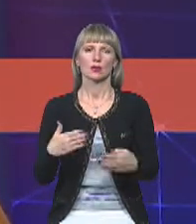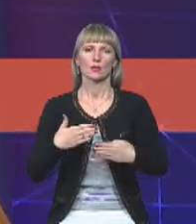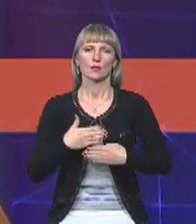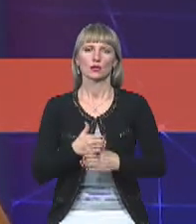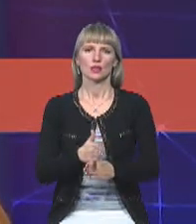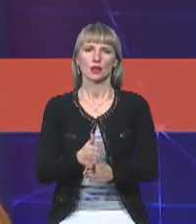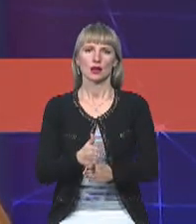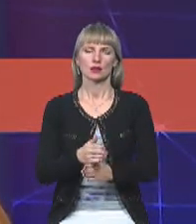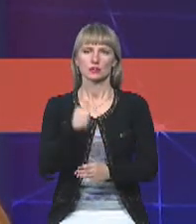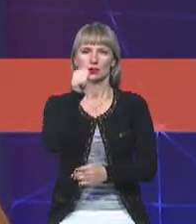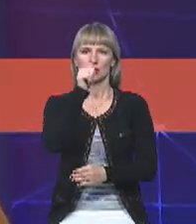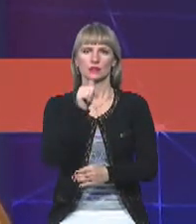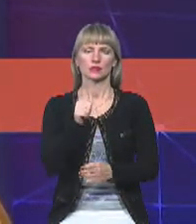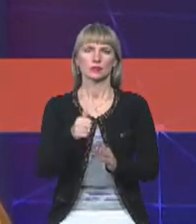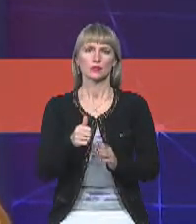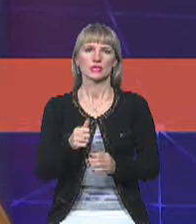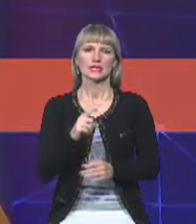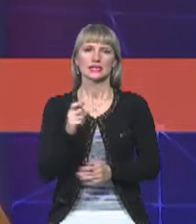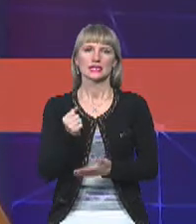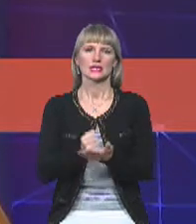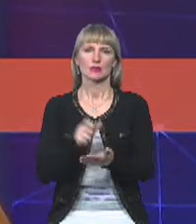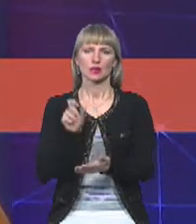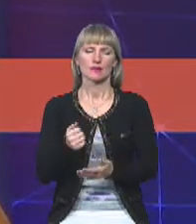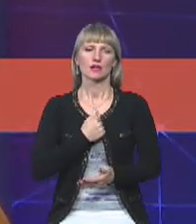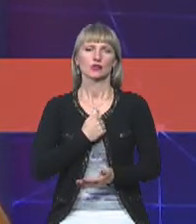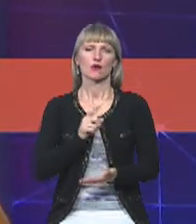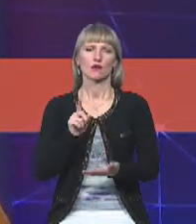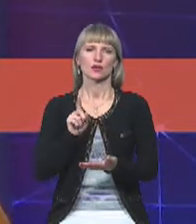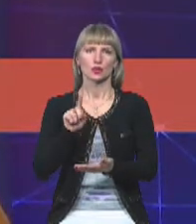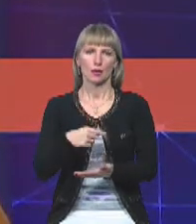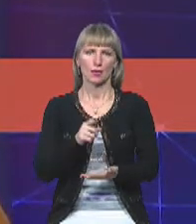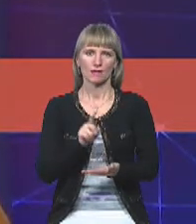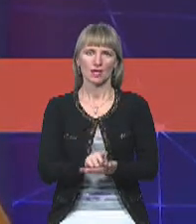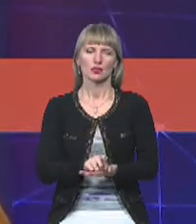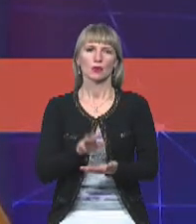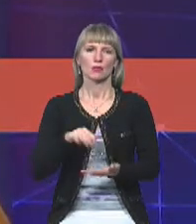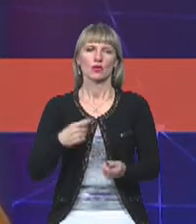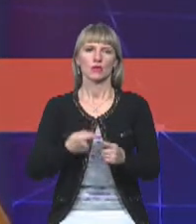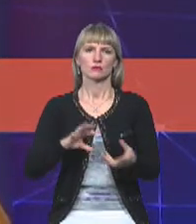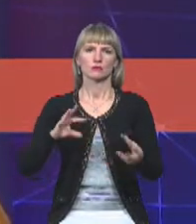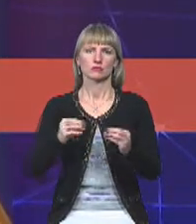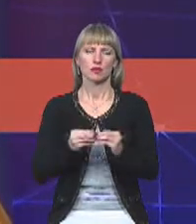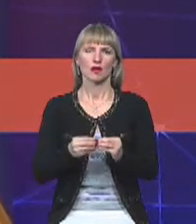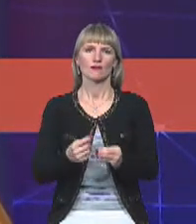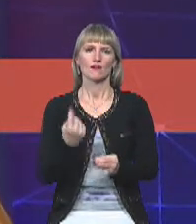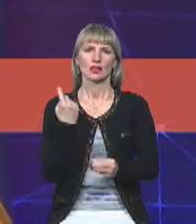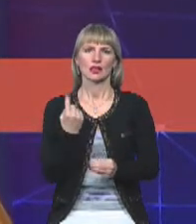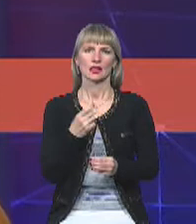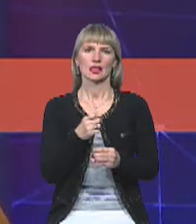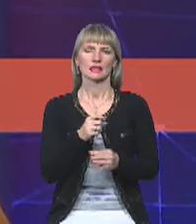поділяються, щомісяця проводяться з резервістами, з військовозобов'язаними. Потім ці заходи підсумовуються в єдині стрілецькі